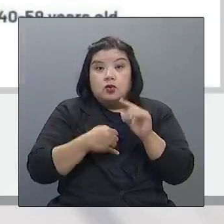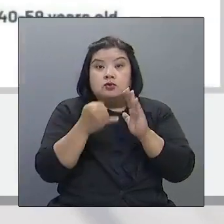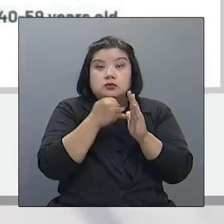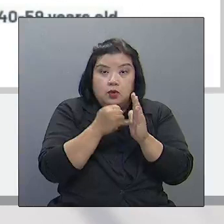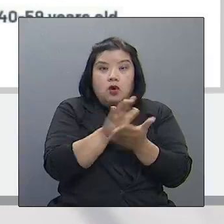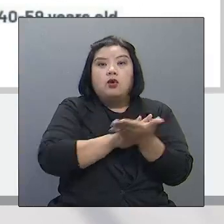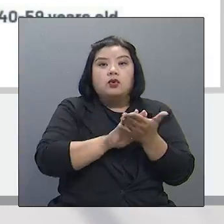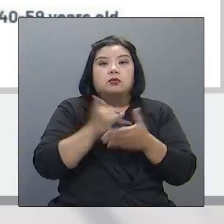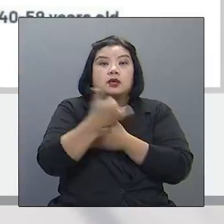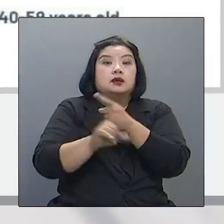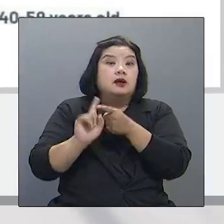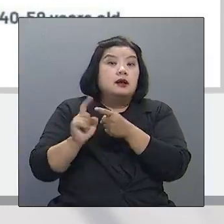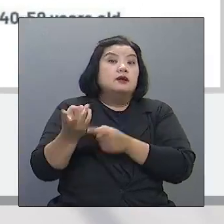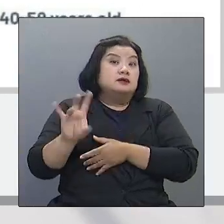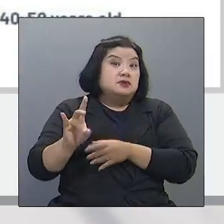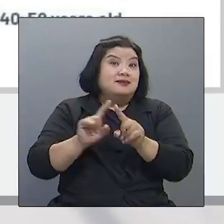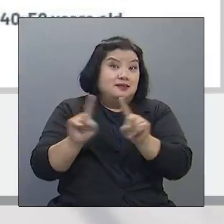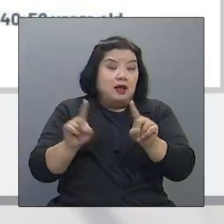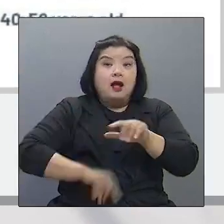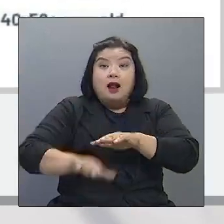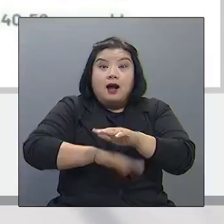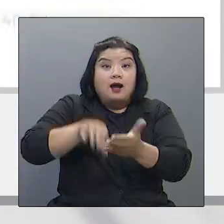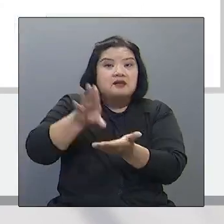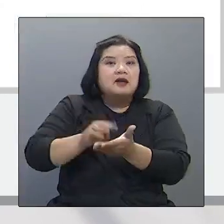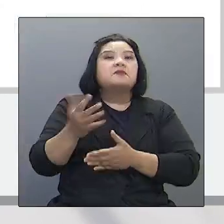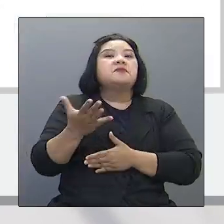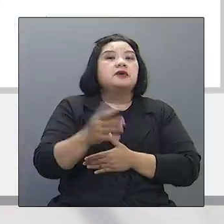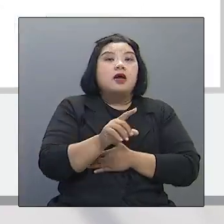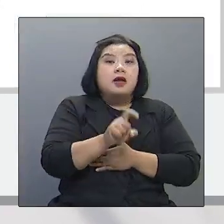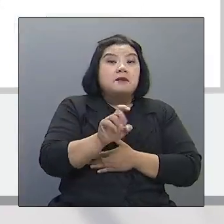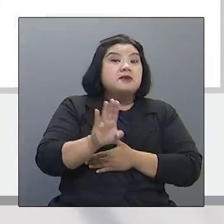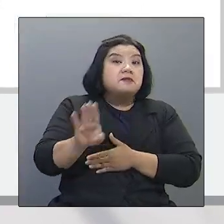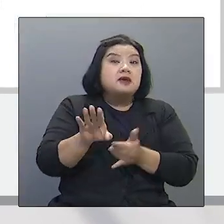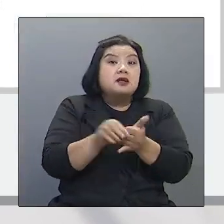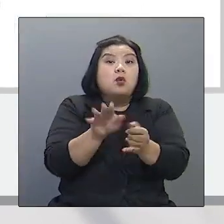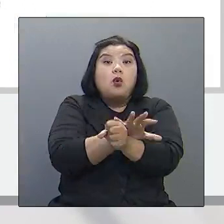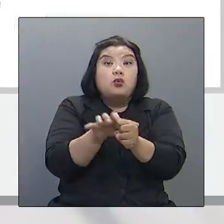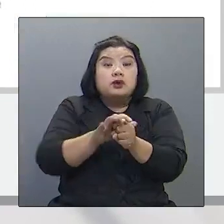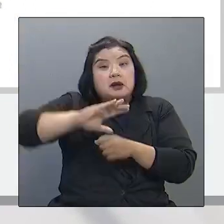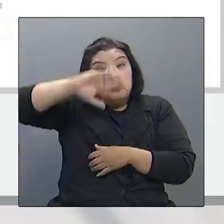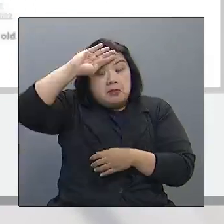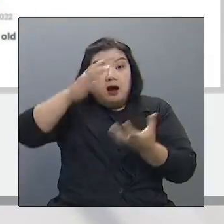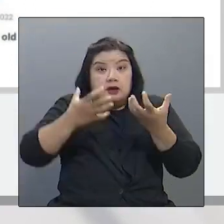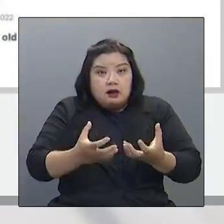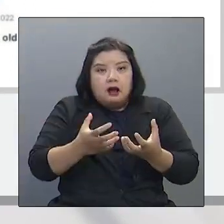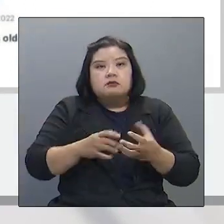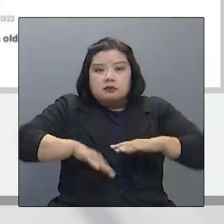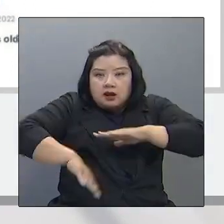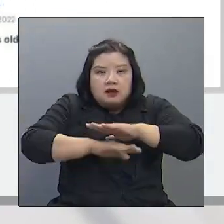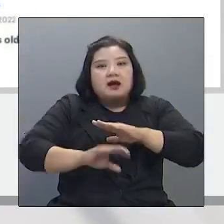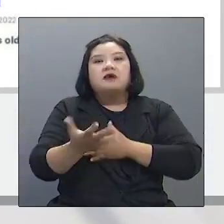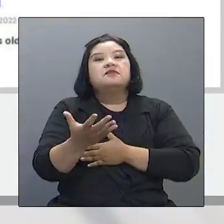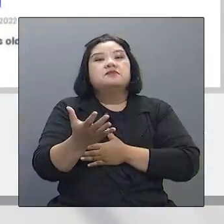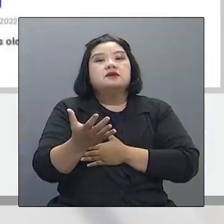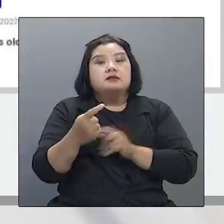ศแต่ไม่มีหลักฐานนะคะว่า XBB ในเวลานี้เนี่ยทำให้เกิดอาการเจ็บป่วยที่รุนแรงมากไปกว่าเดิม